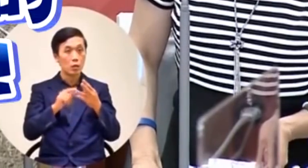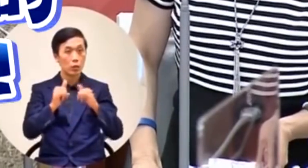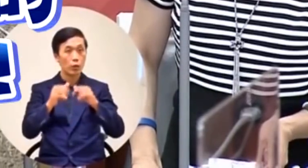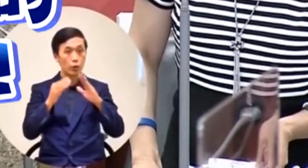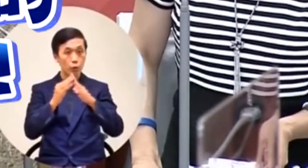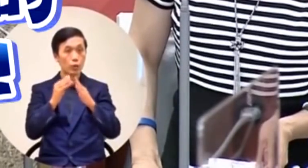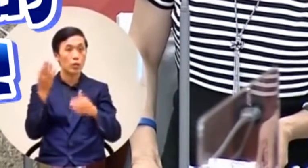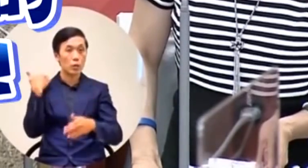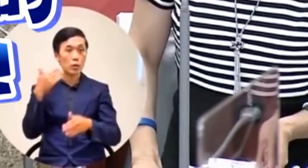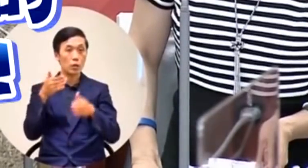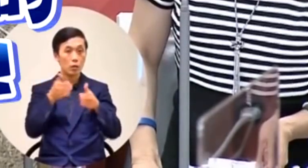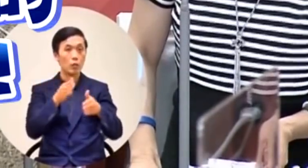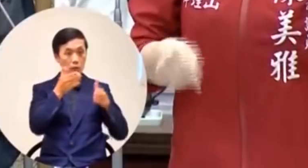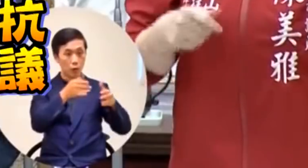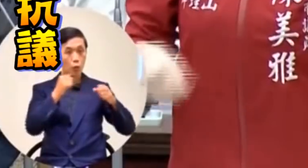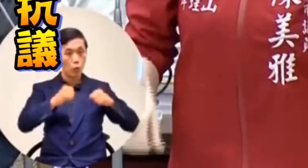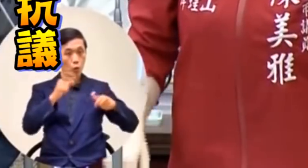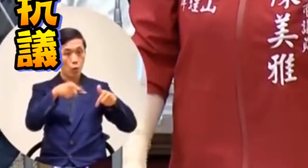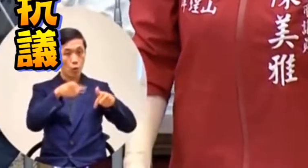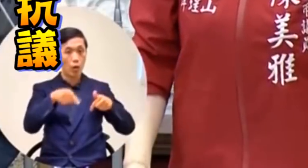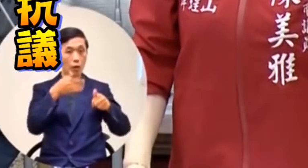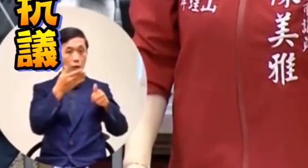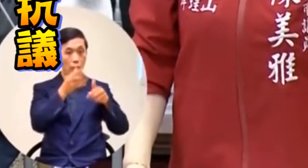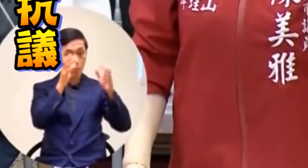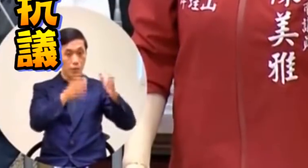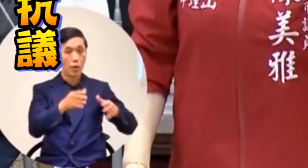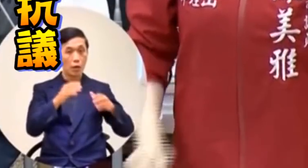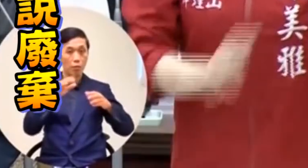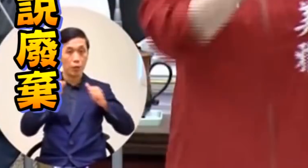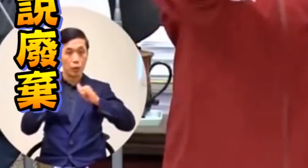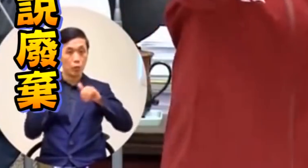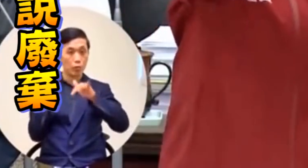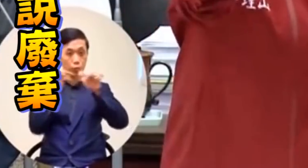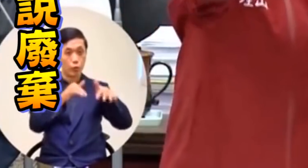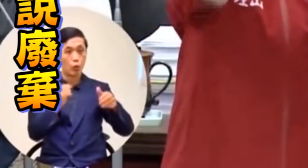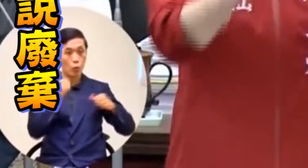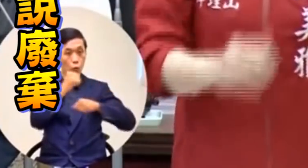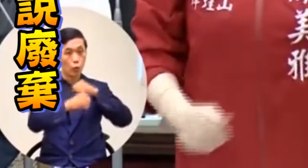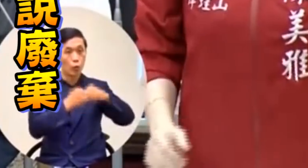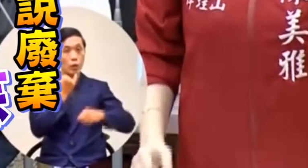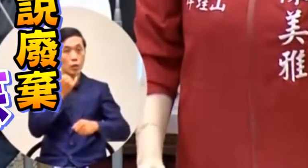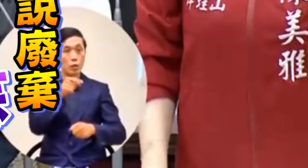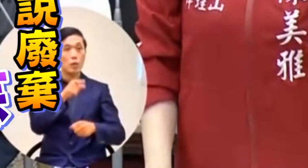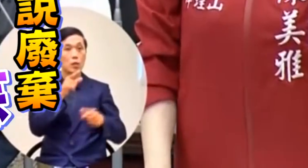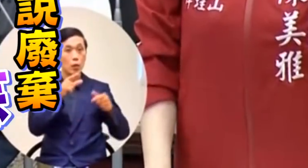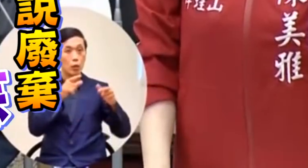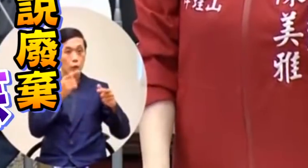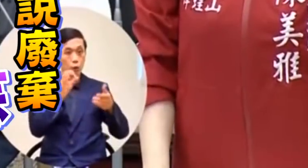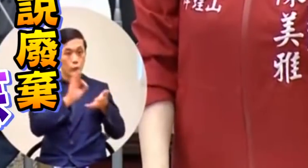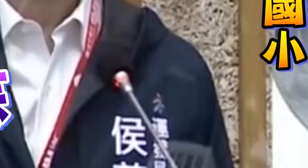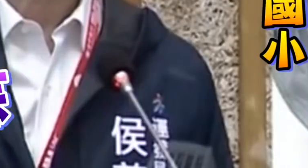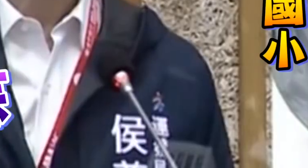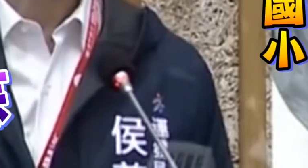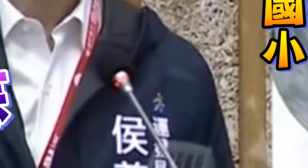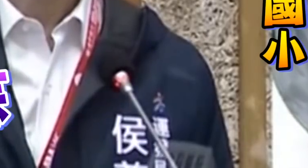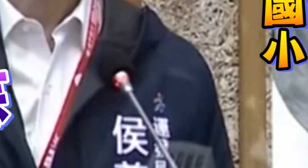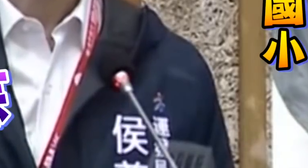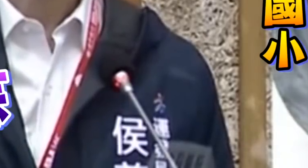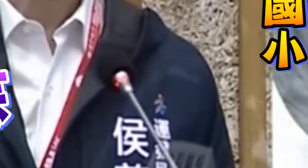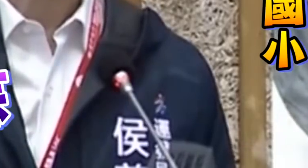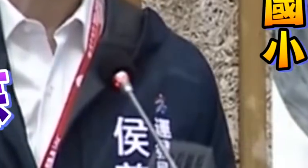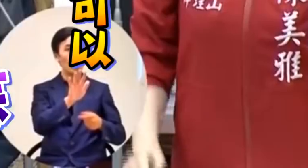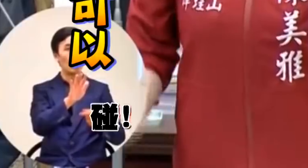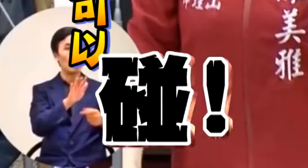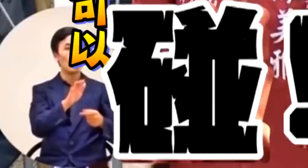去废弃的中山国小。 局长，本席要跟你抗议，就中山国小，你怎么可以说它是废弃？本席是中山国小的